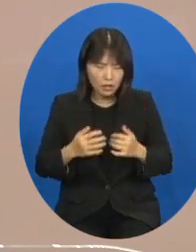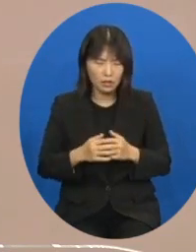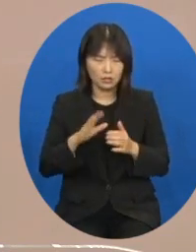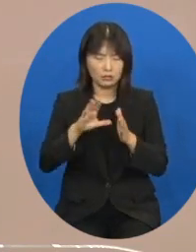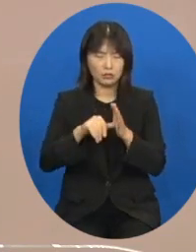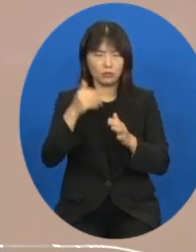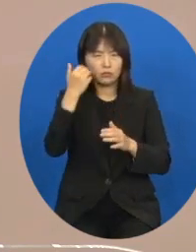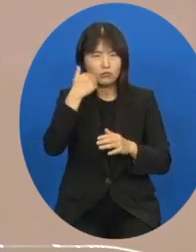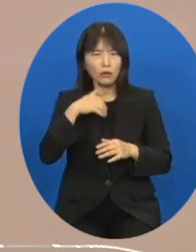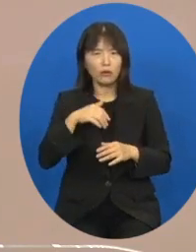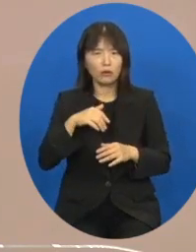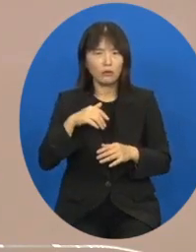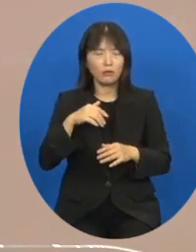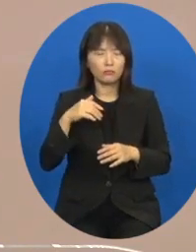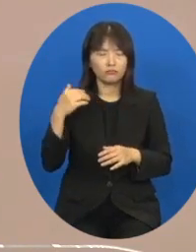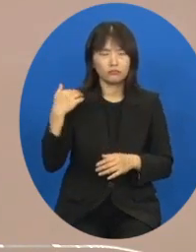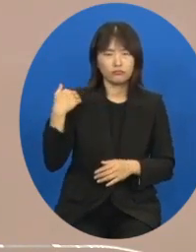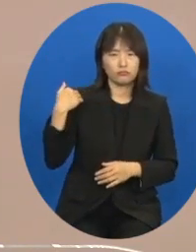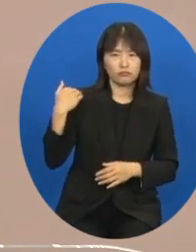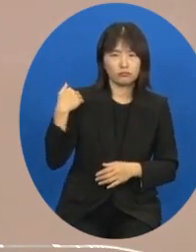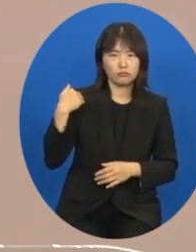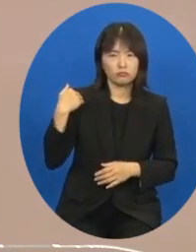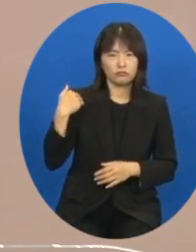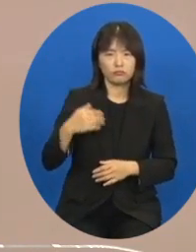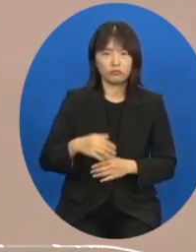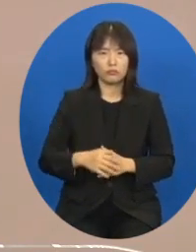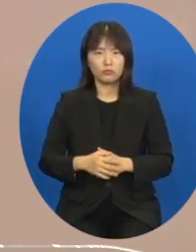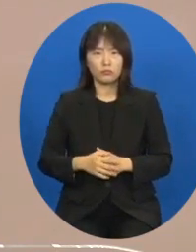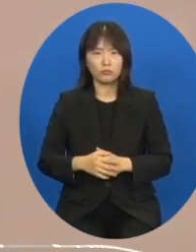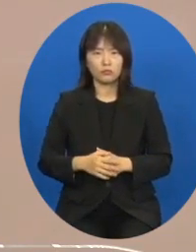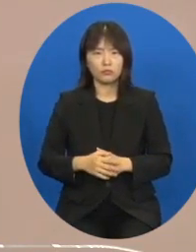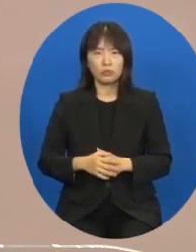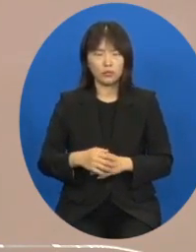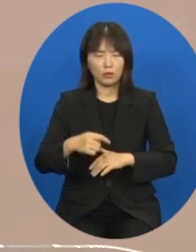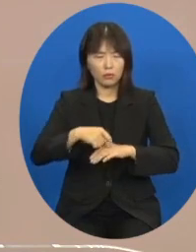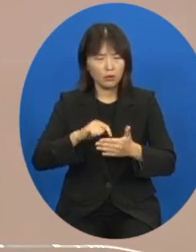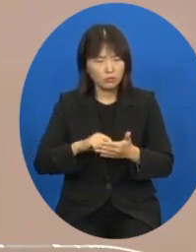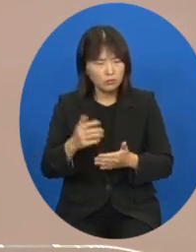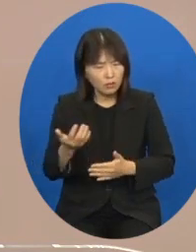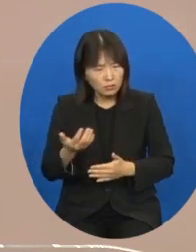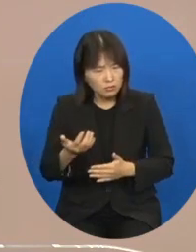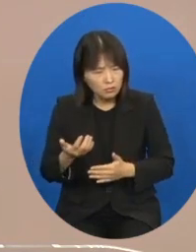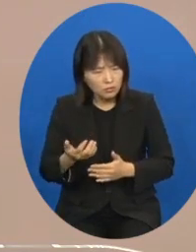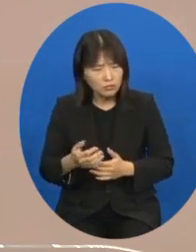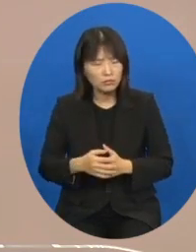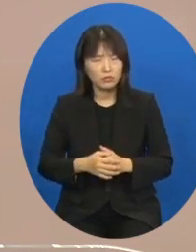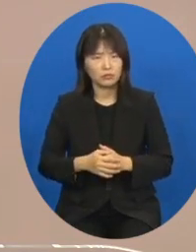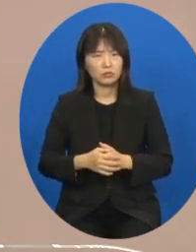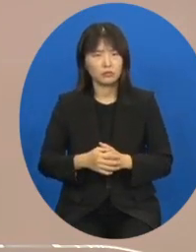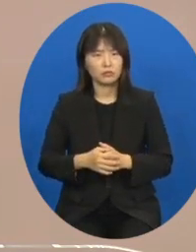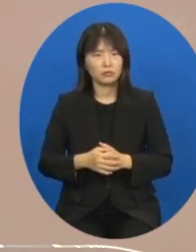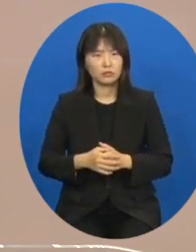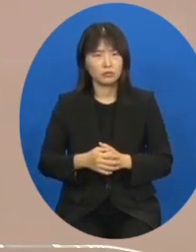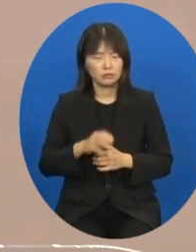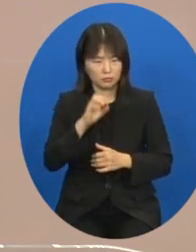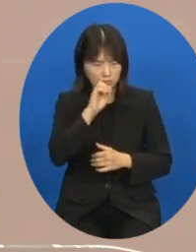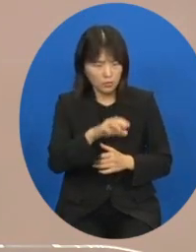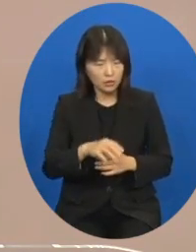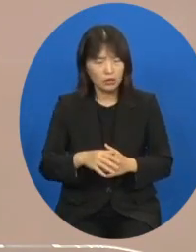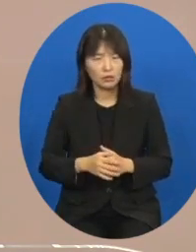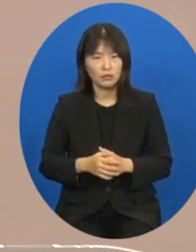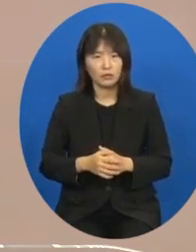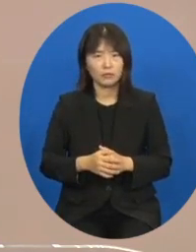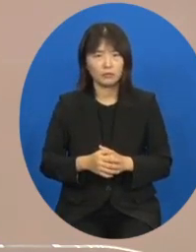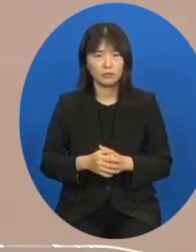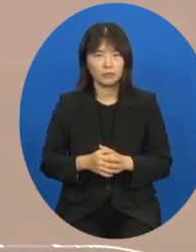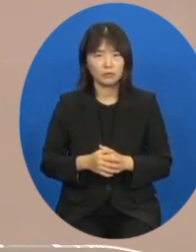누가 어깨에 손을 얹고 얼마나 마음이 아프냐 그렇게 말씀하는 거예요.